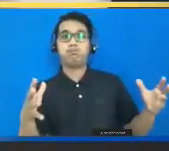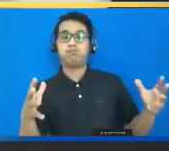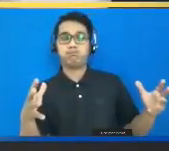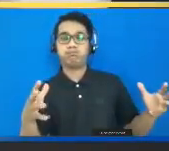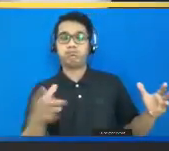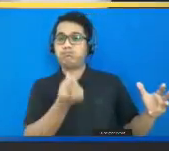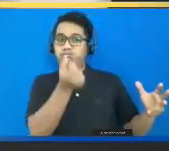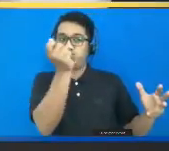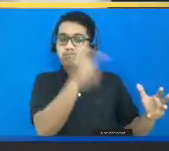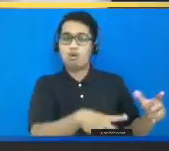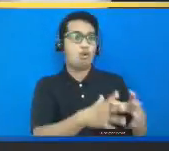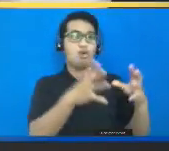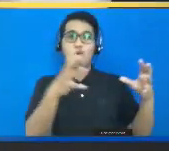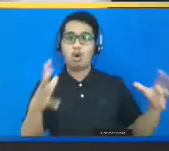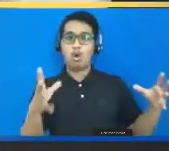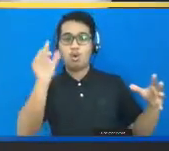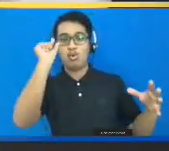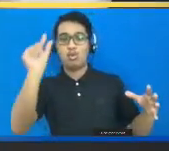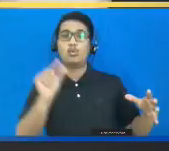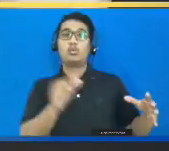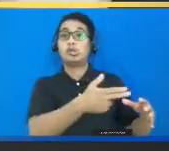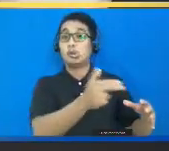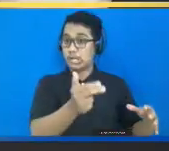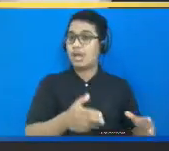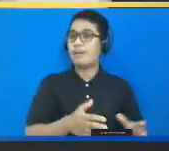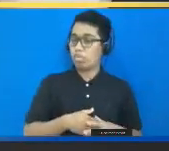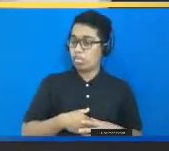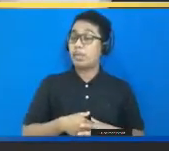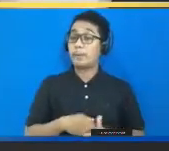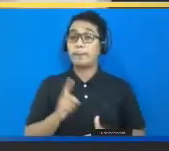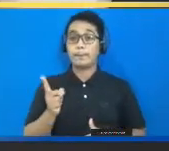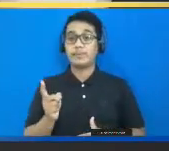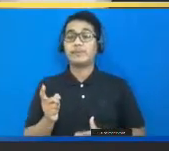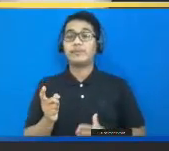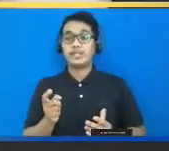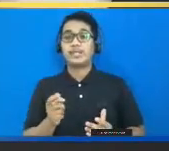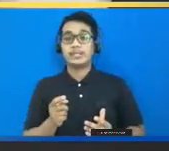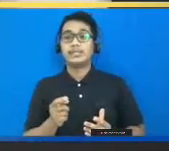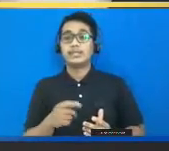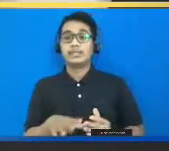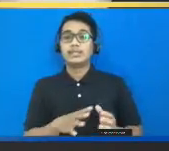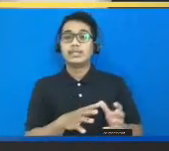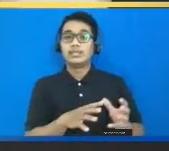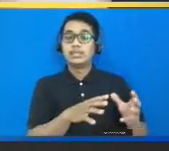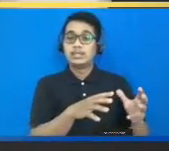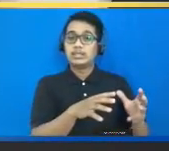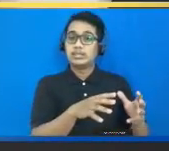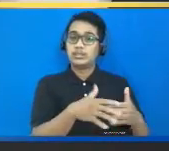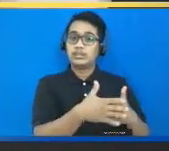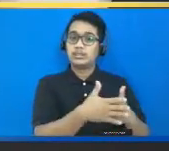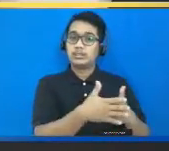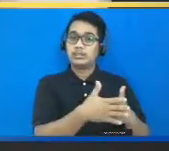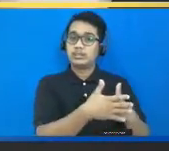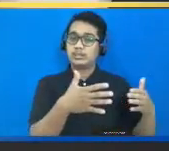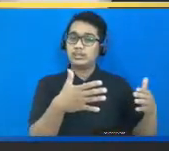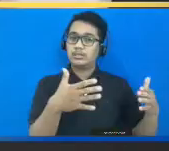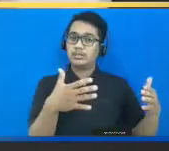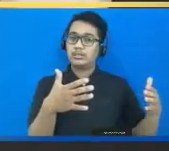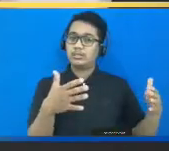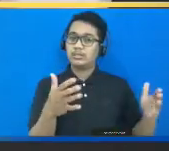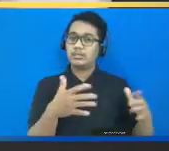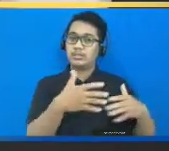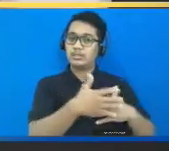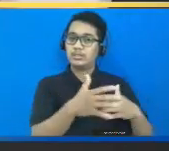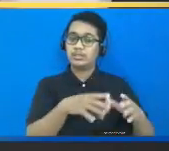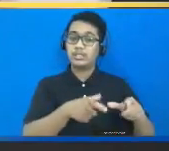terbesar untuk untuk kentut Capital Indonesia gitu jadi memang di bis pasnya bd di dia di